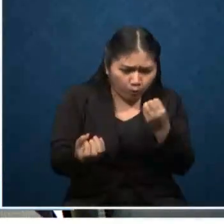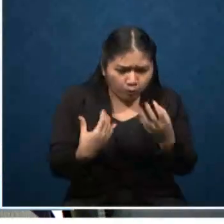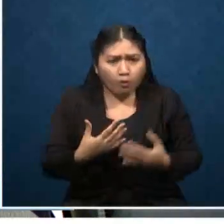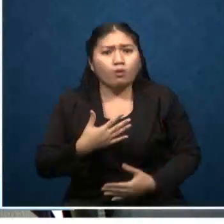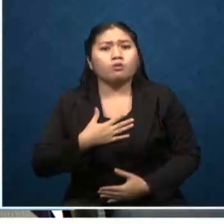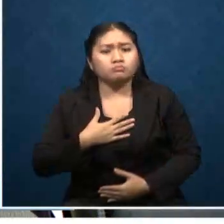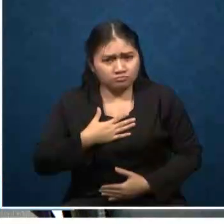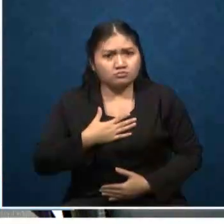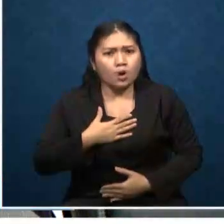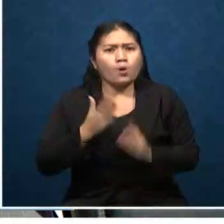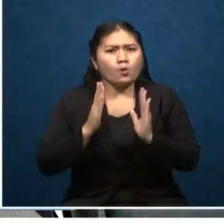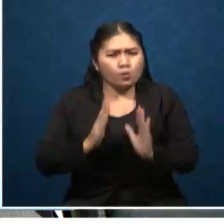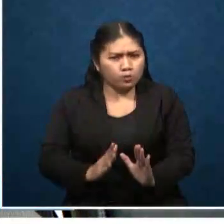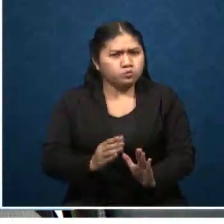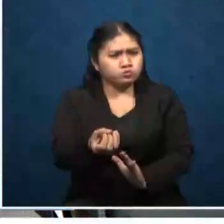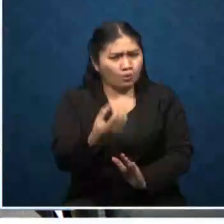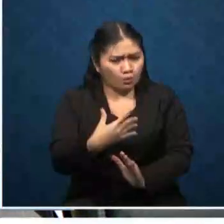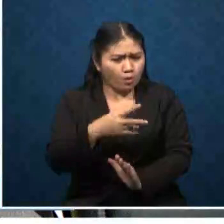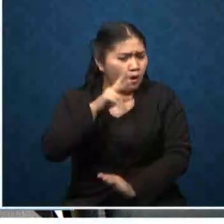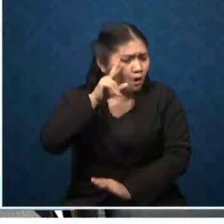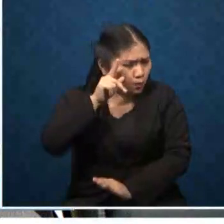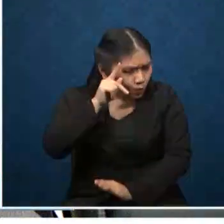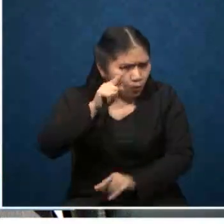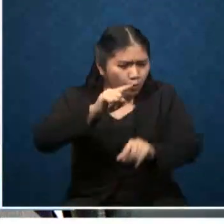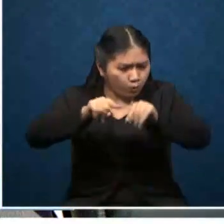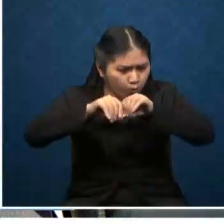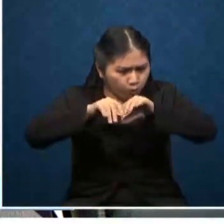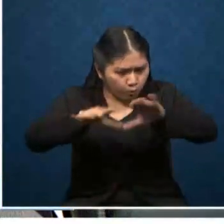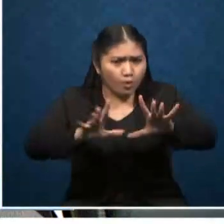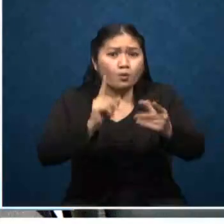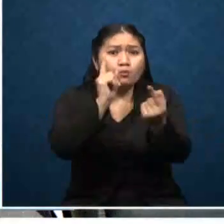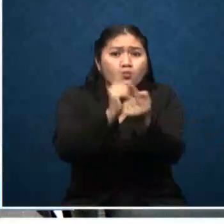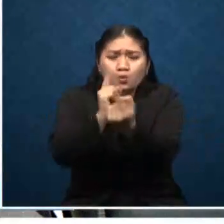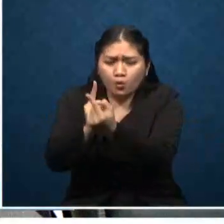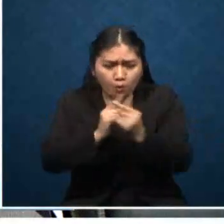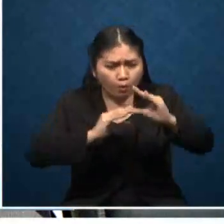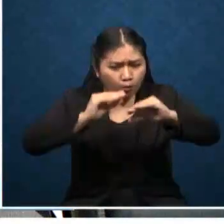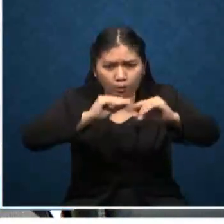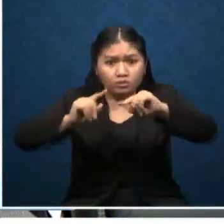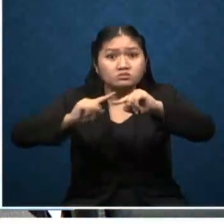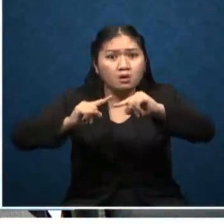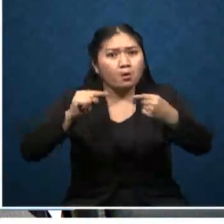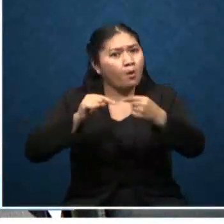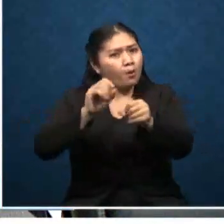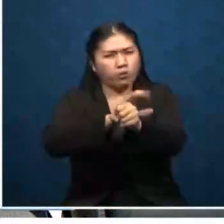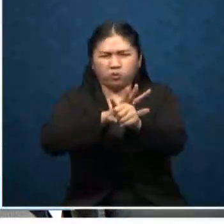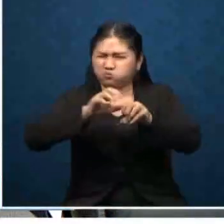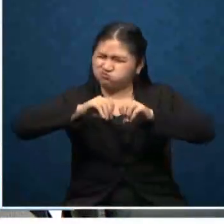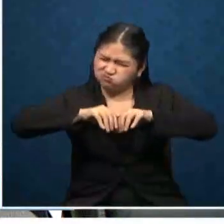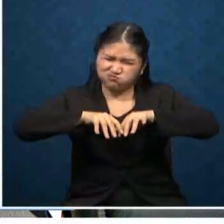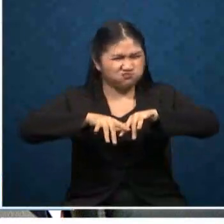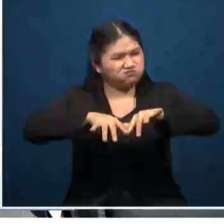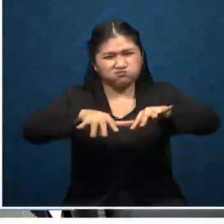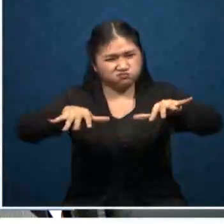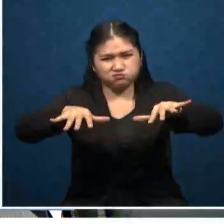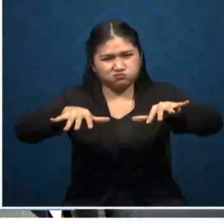ู่ทั้สื่อออนไน แล้วก็การพบปะพูดคุยกันสตรการณโวิ เป็สตรการณวิกฤษที่ไม่เคยเกิด